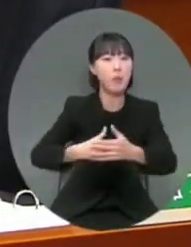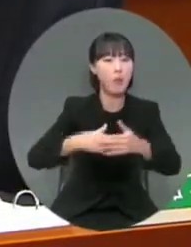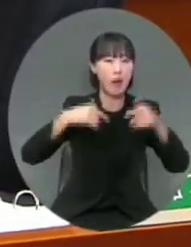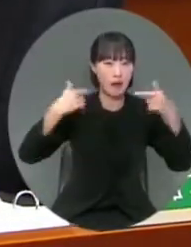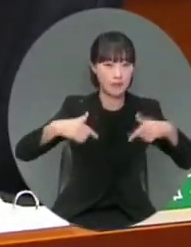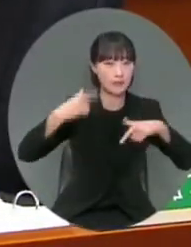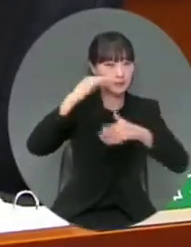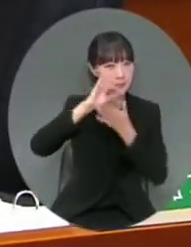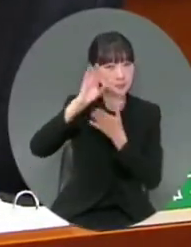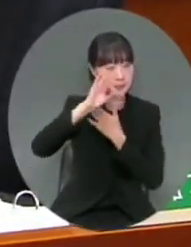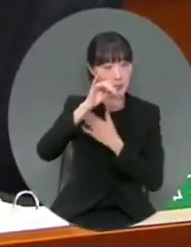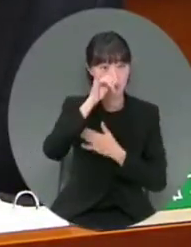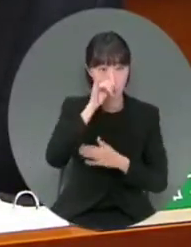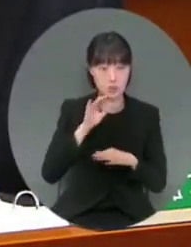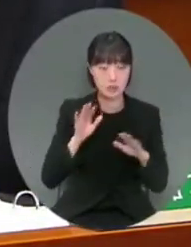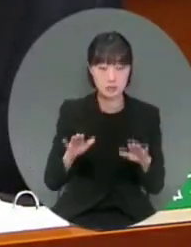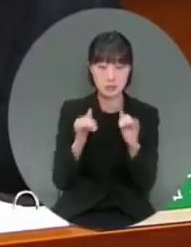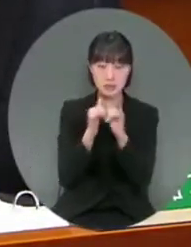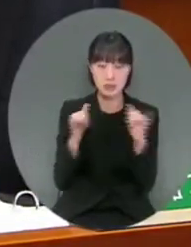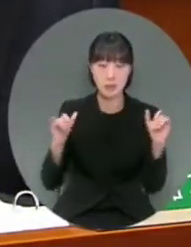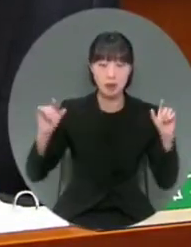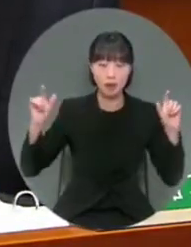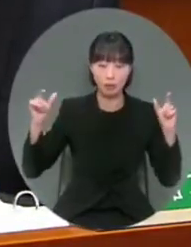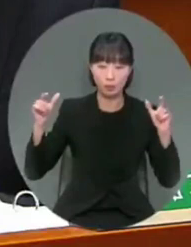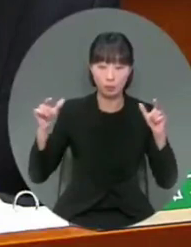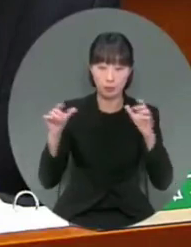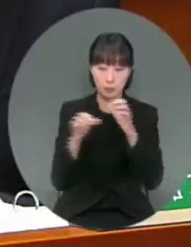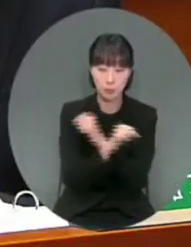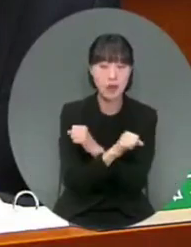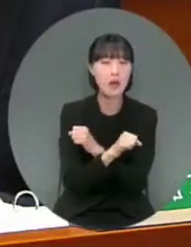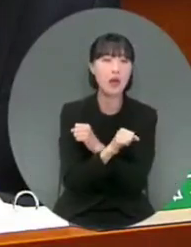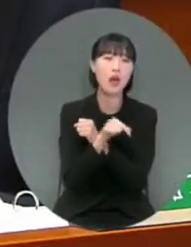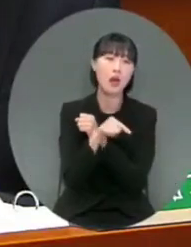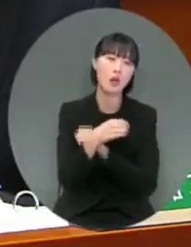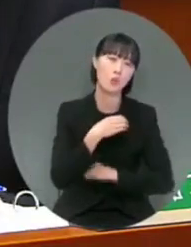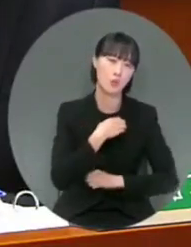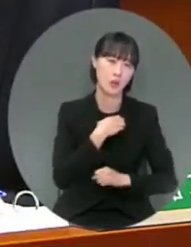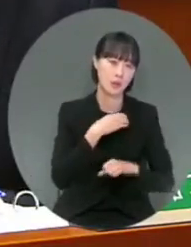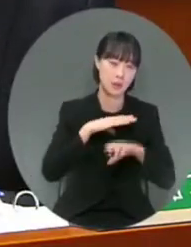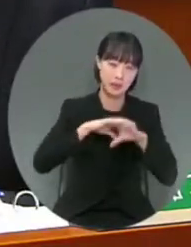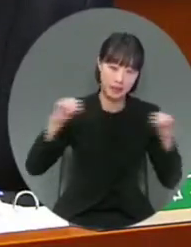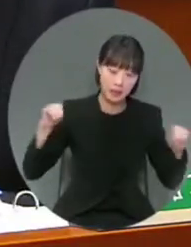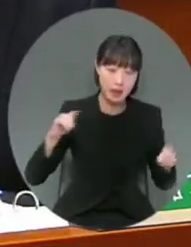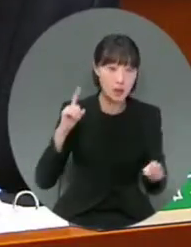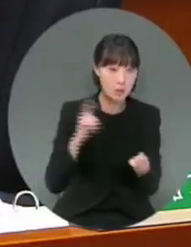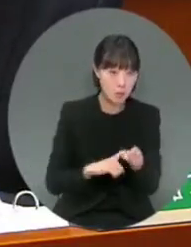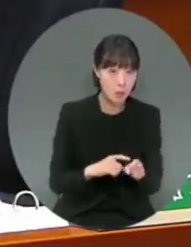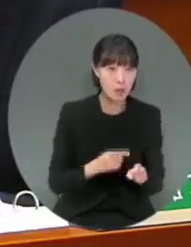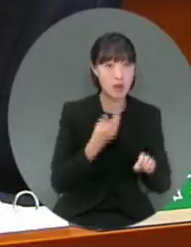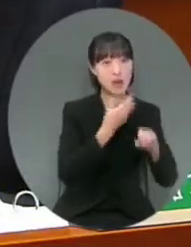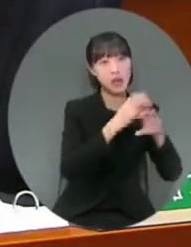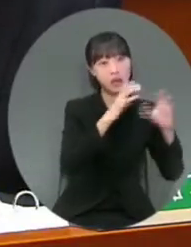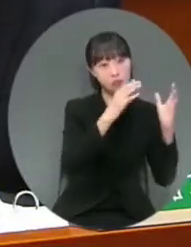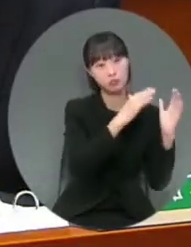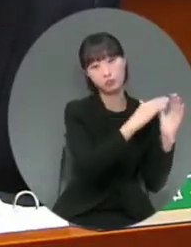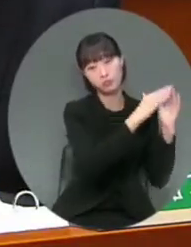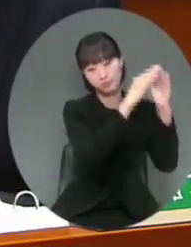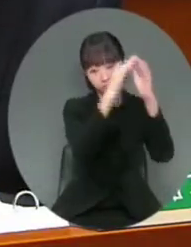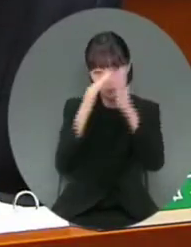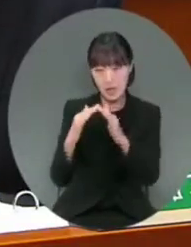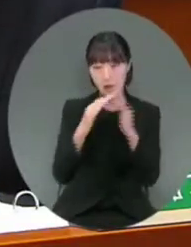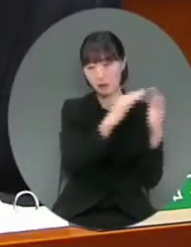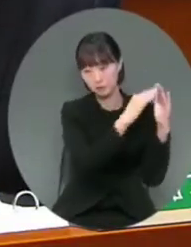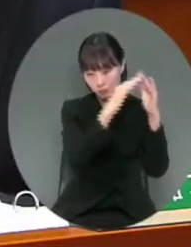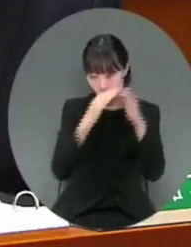선포하고 지금 인구 소멸 위기에 대응하는 방식을 제외 동포들이 마음껏 광주에 들어와서 살